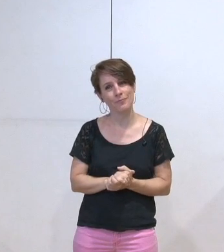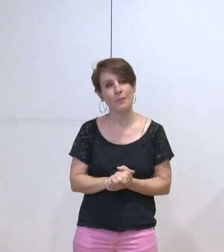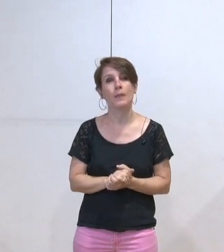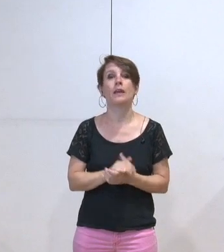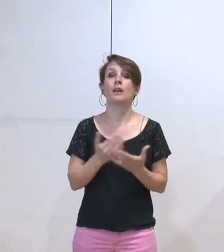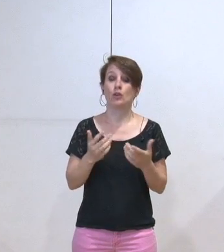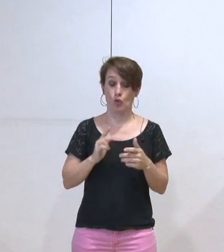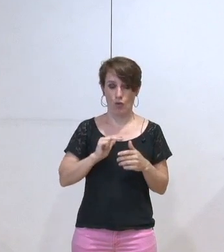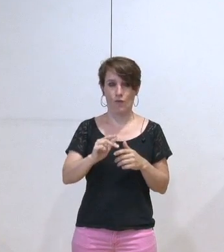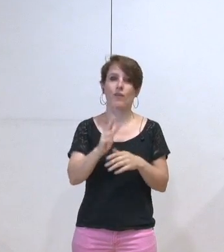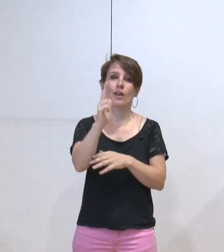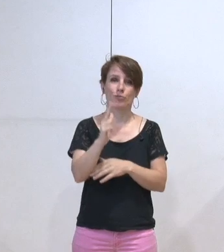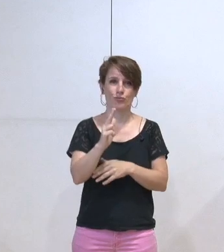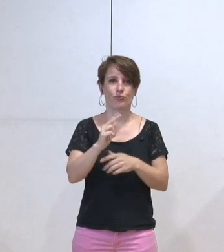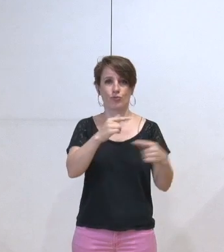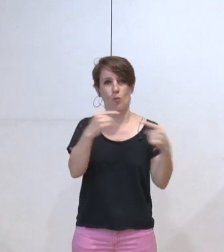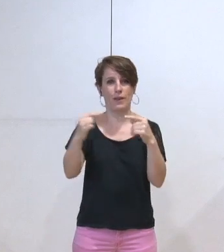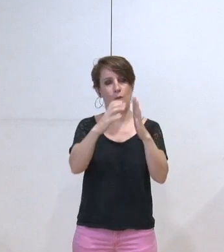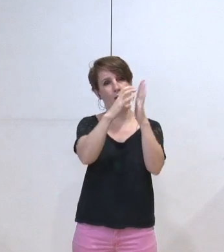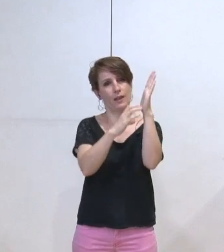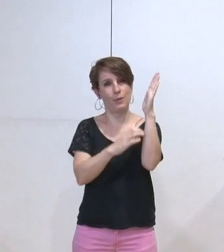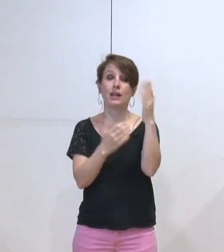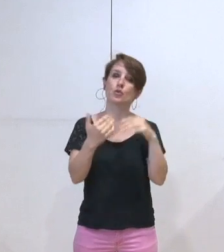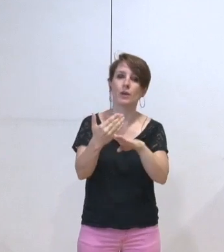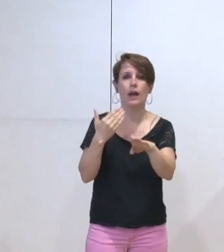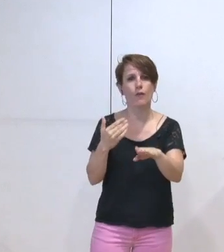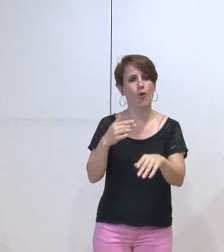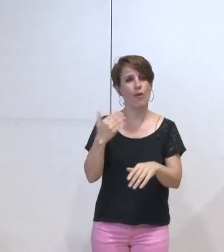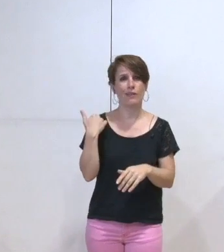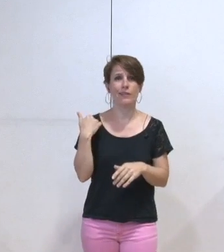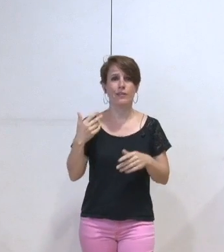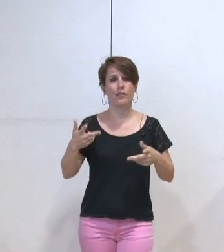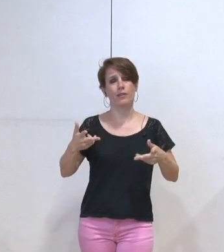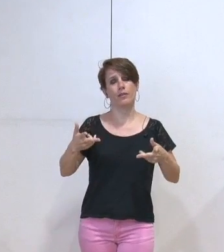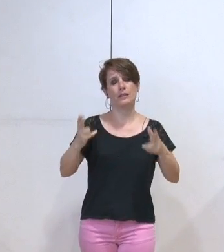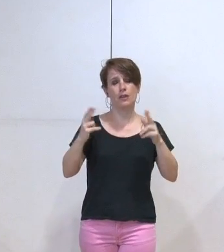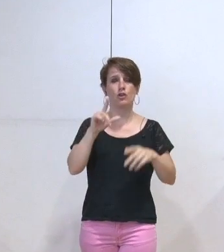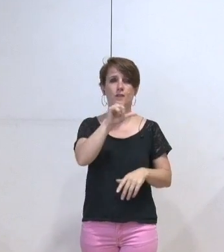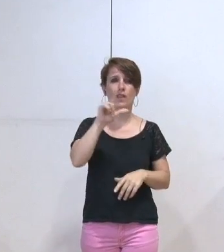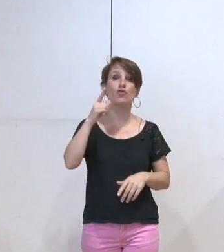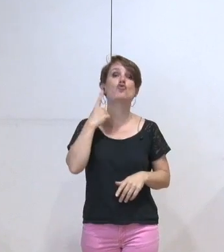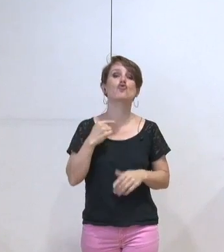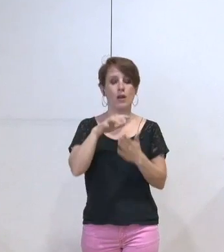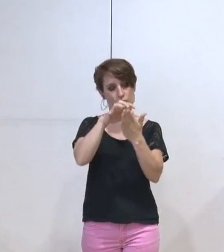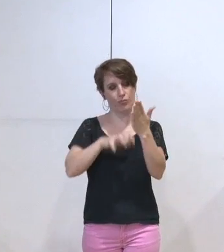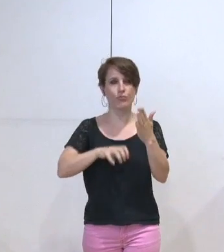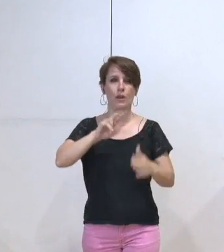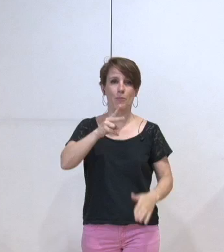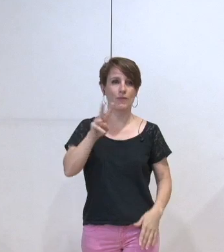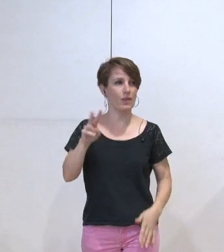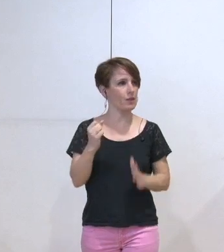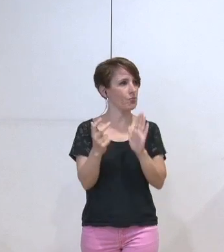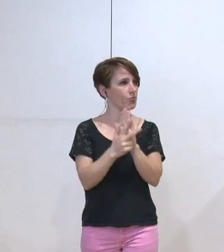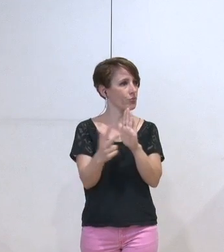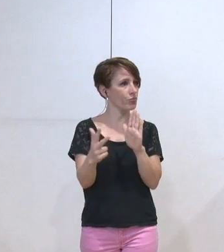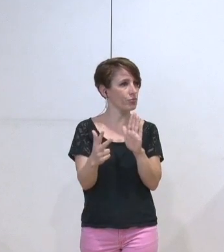délibérations je vous propose d'adopter le procèsverbal de la séance du 22 juin s'il y a